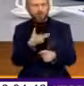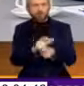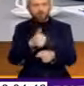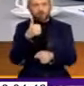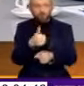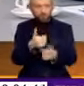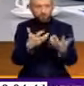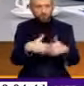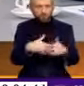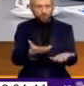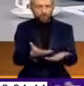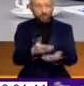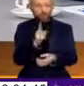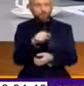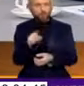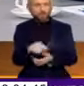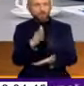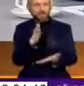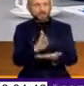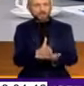хороші пристрої.